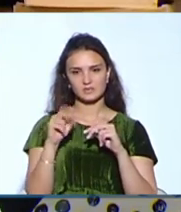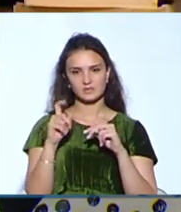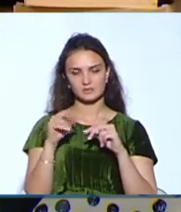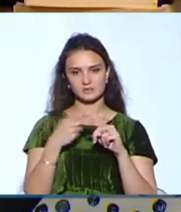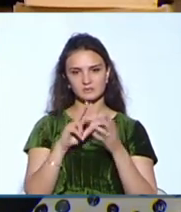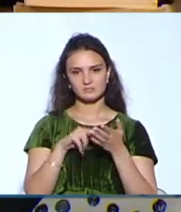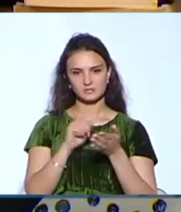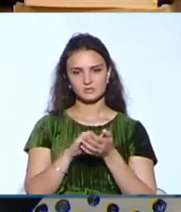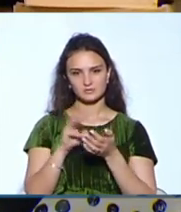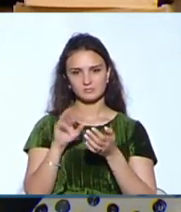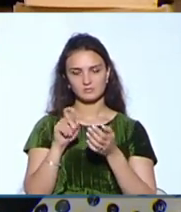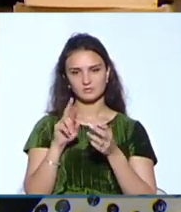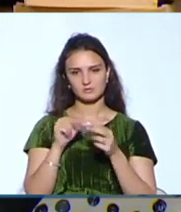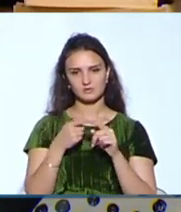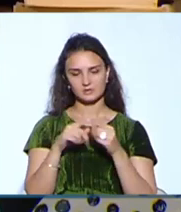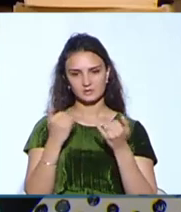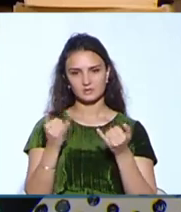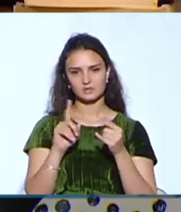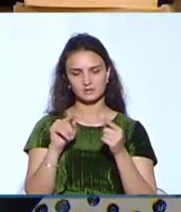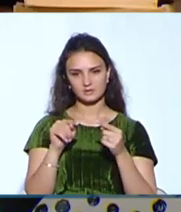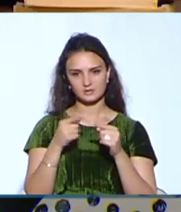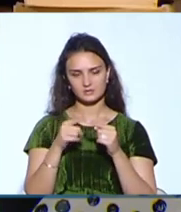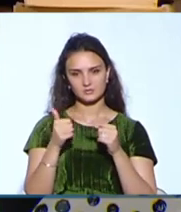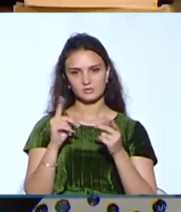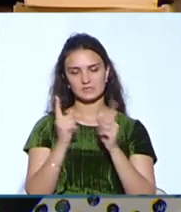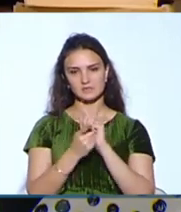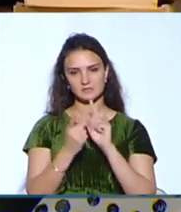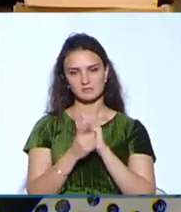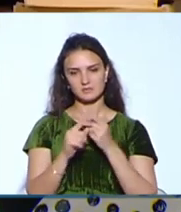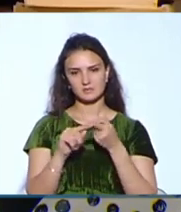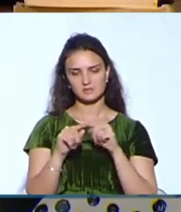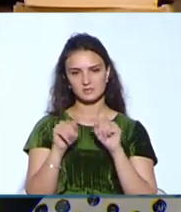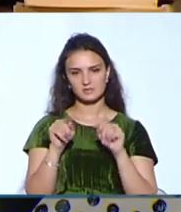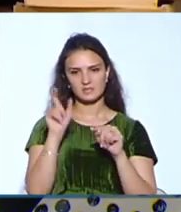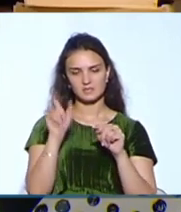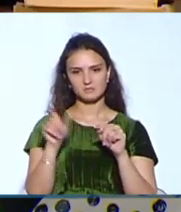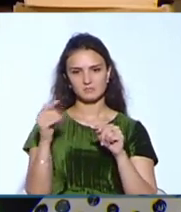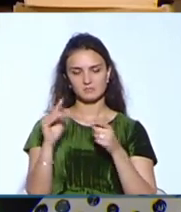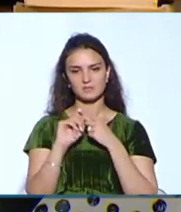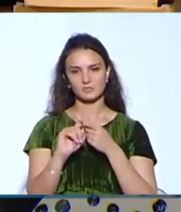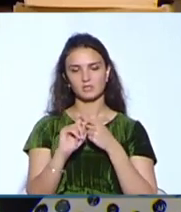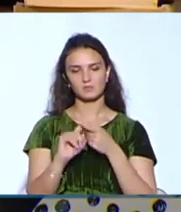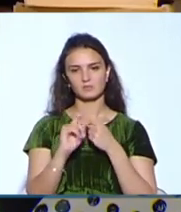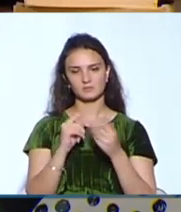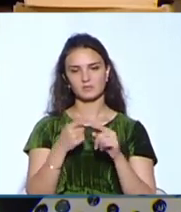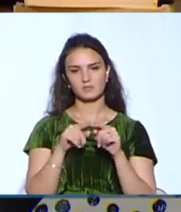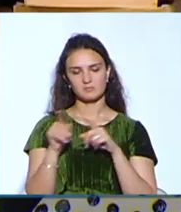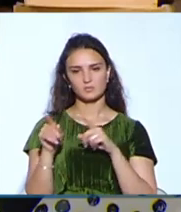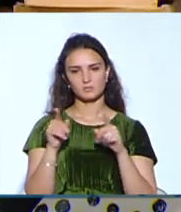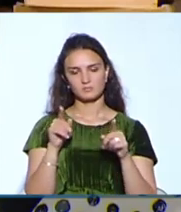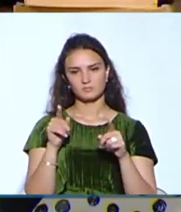და ბოდიშს მოხდა. და აი ხე რაღაცნაირად როგორ იცვლება ეს, გამოხატავს ადამიანების დამოკიდებულებას ამა თუ